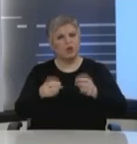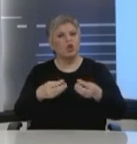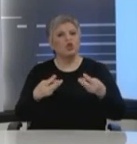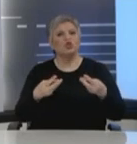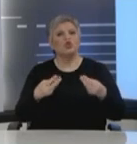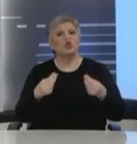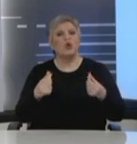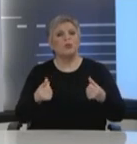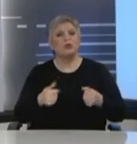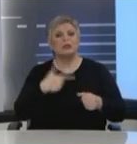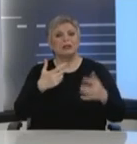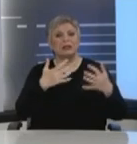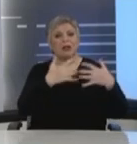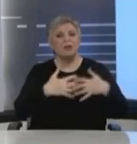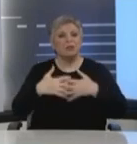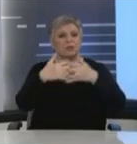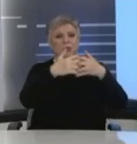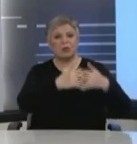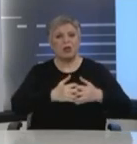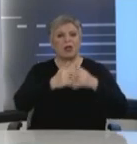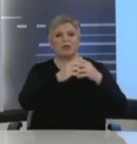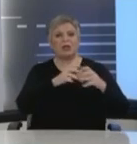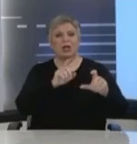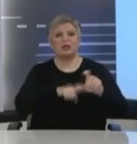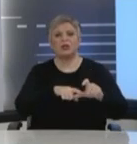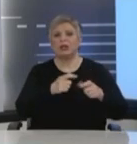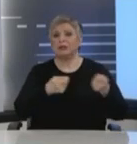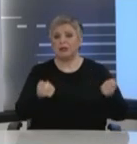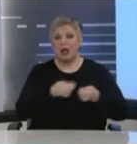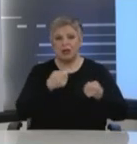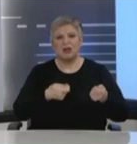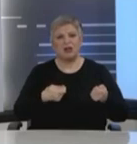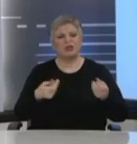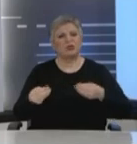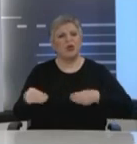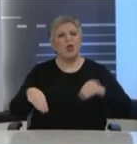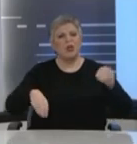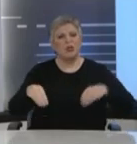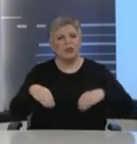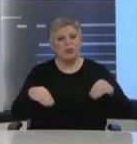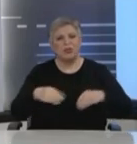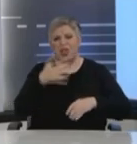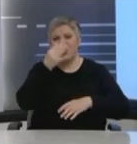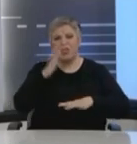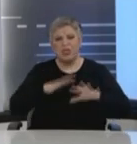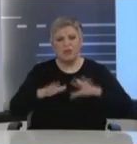της πολυεθνικής φαρμακοβιομηχανίας, τις υπόγειες συναλλαγές και τη διαφθορά που συνδέεται με